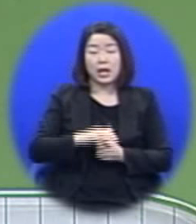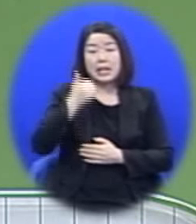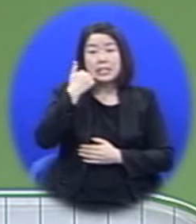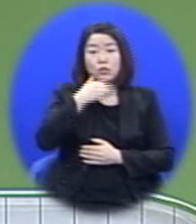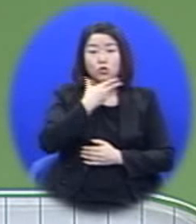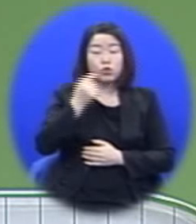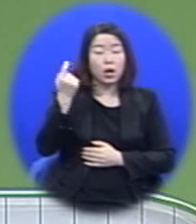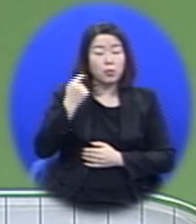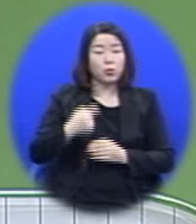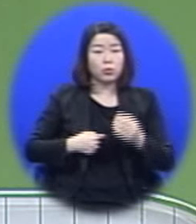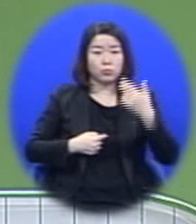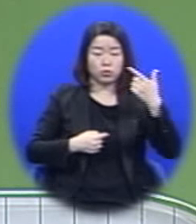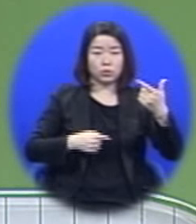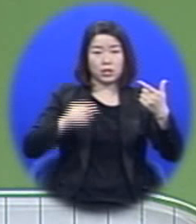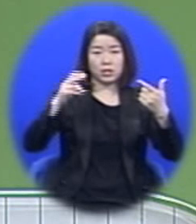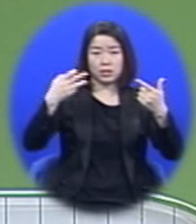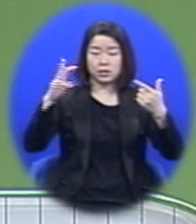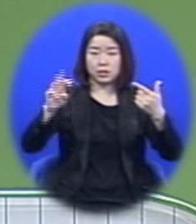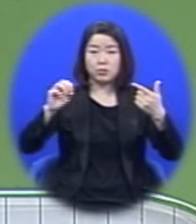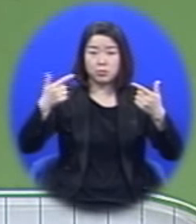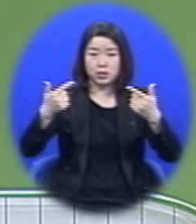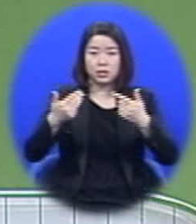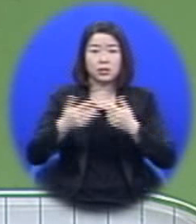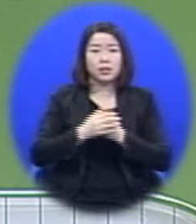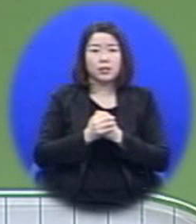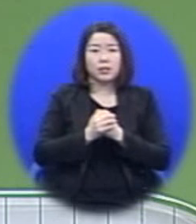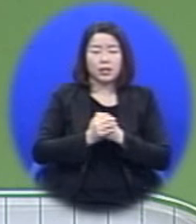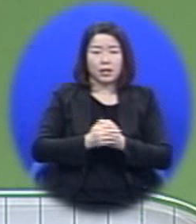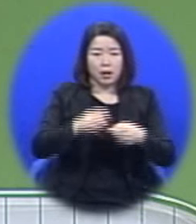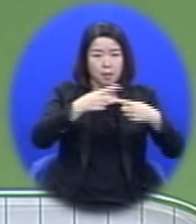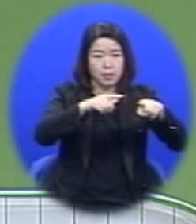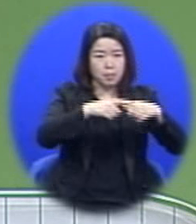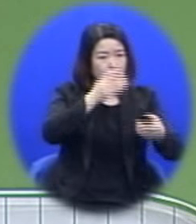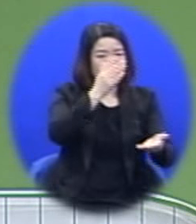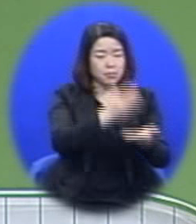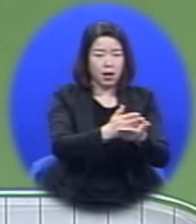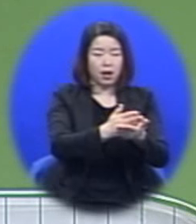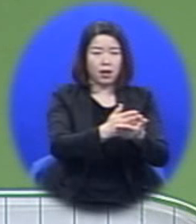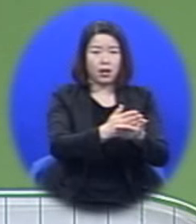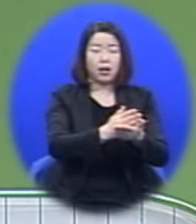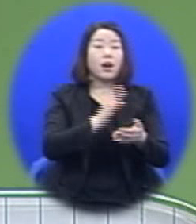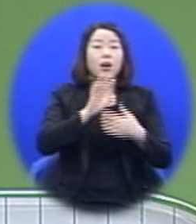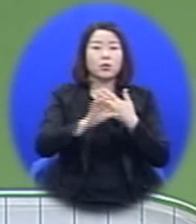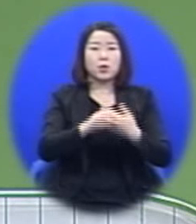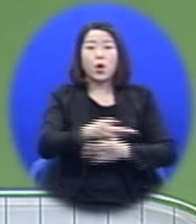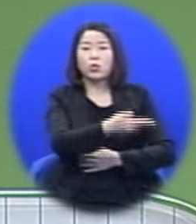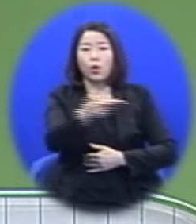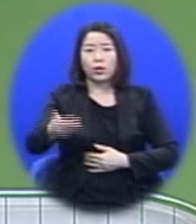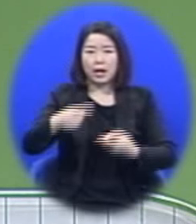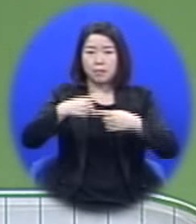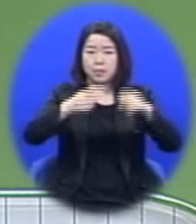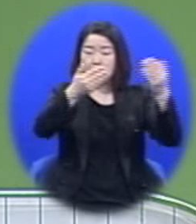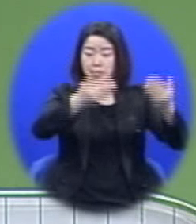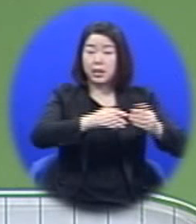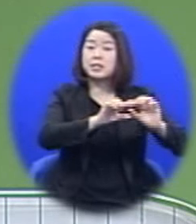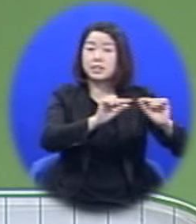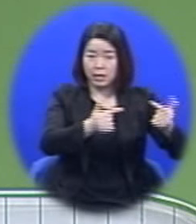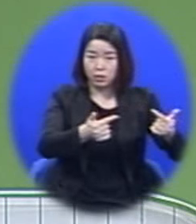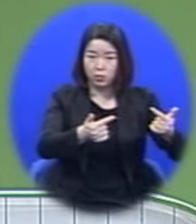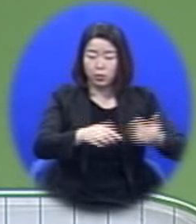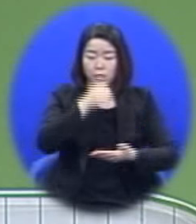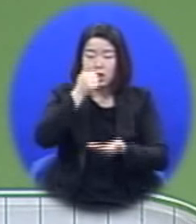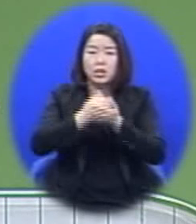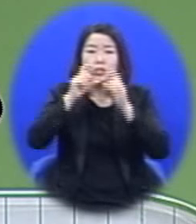누가복음 6장 37절에 예수님께서 말씀하셨어요. 비판하지 말아라. 그리하면 너희가 비판을 받지 않을